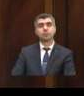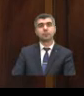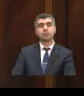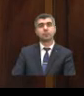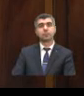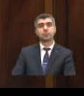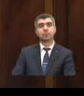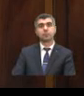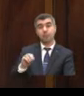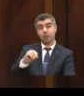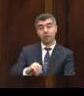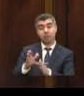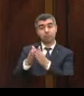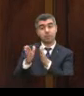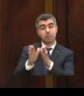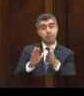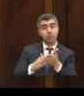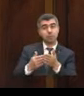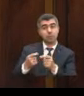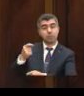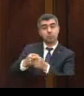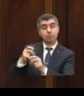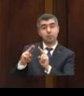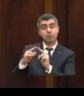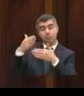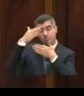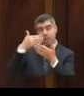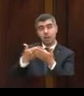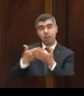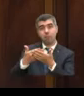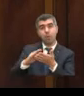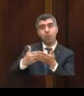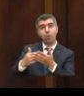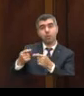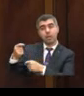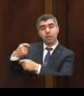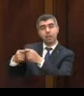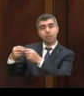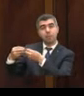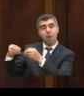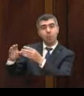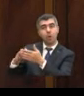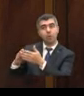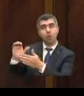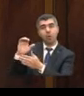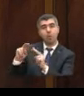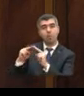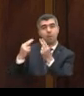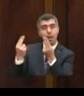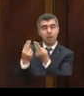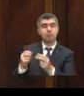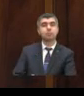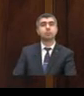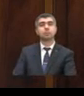وبحكم الانفتاح الاقتصادي المغربي وعلاقته التجارية والمالية الدولية المتنوعة،